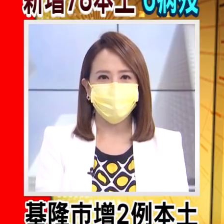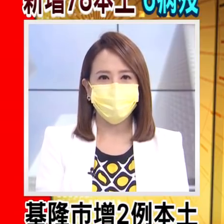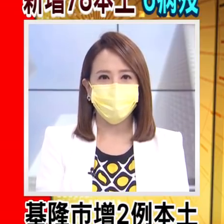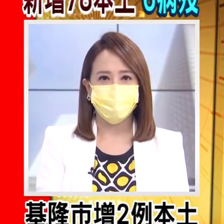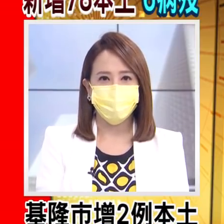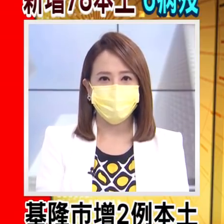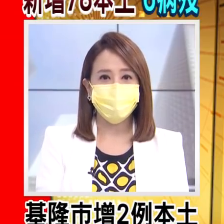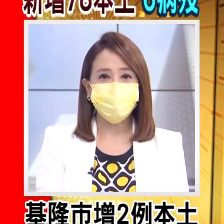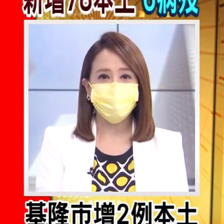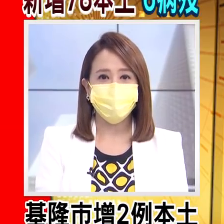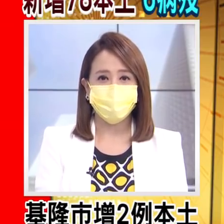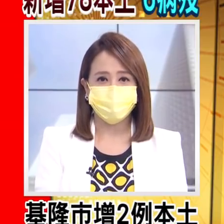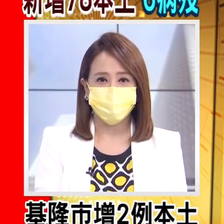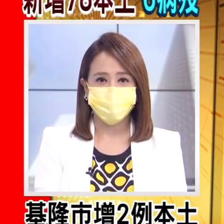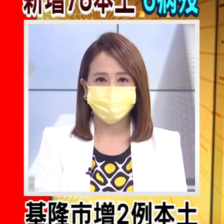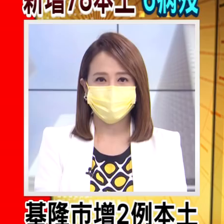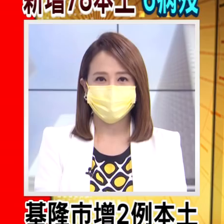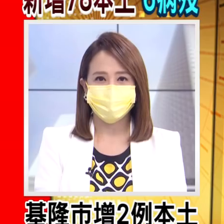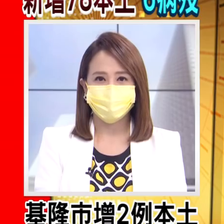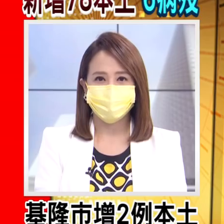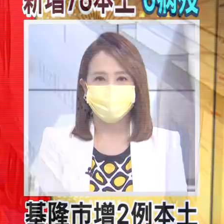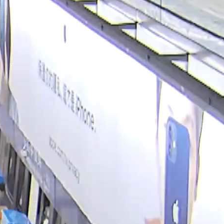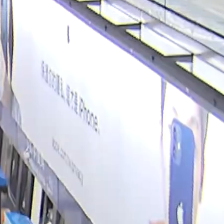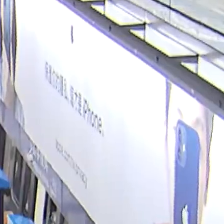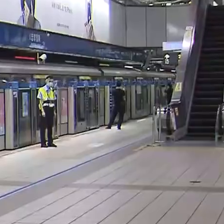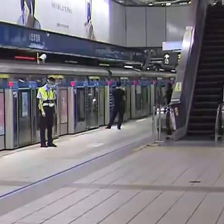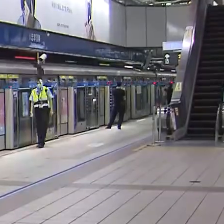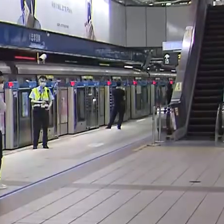县市就喊出希望能够分区解封。